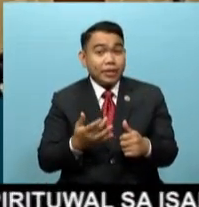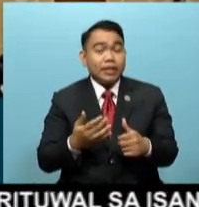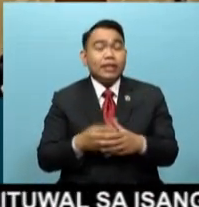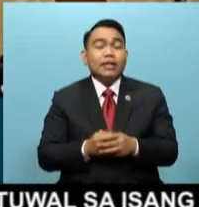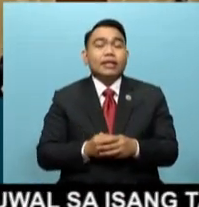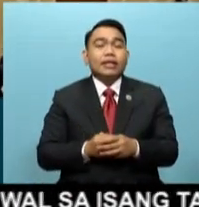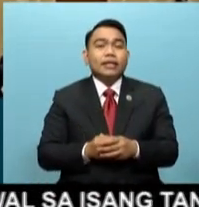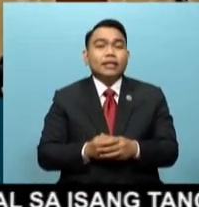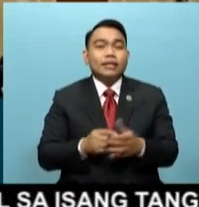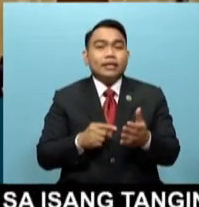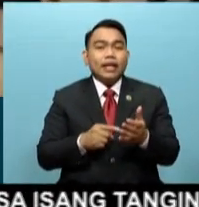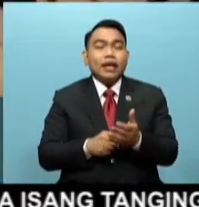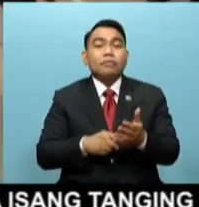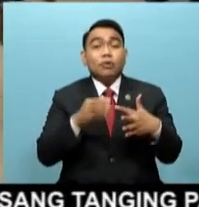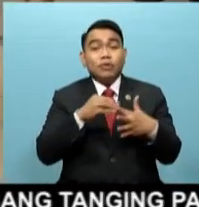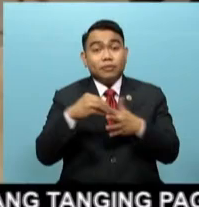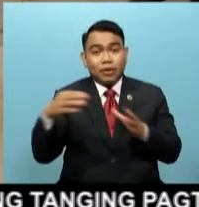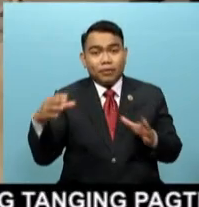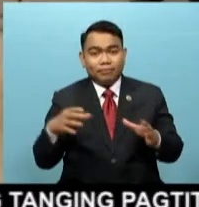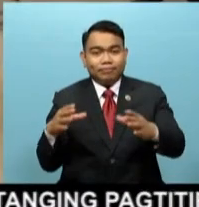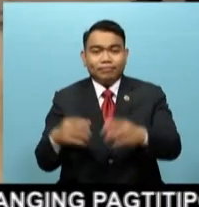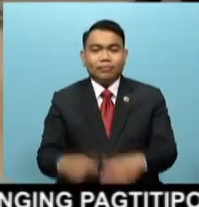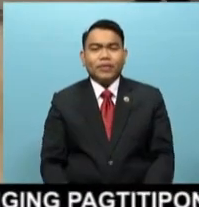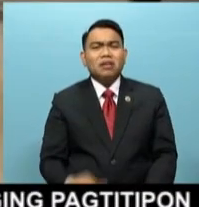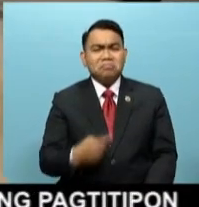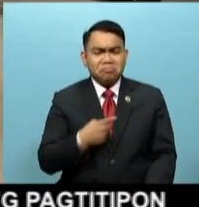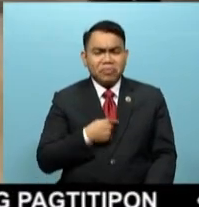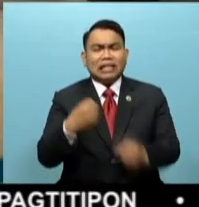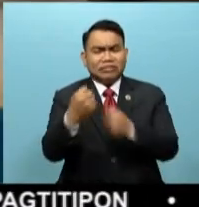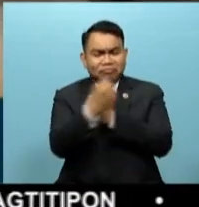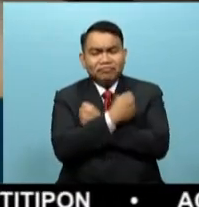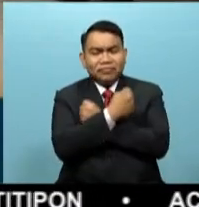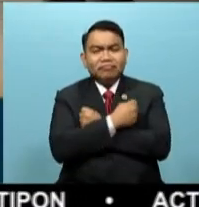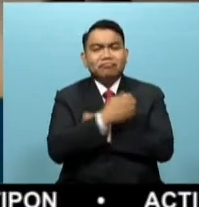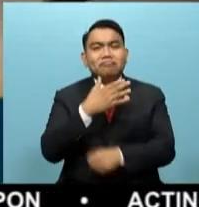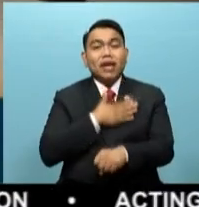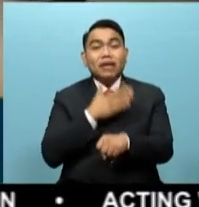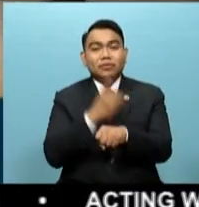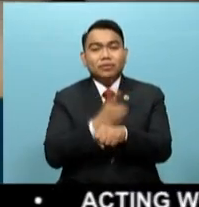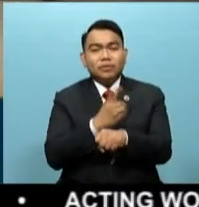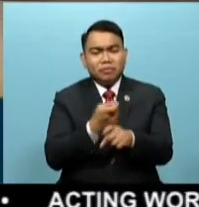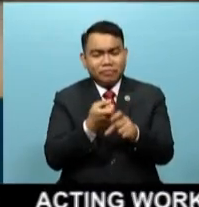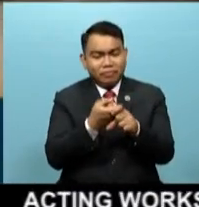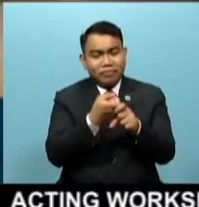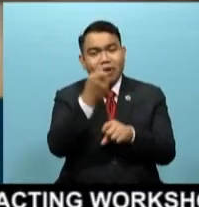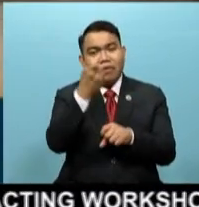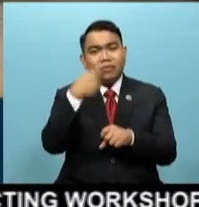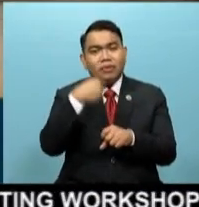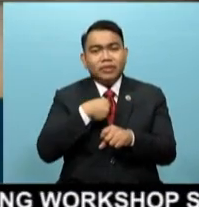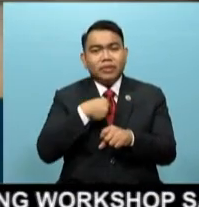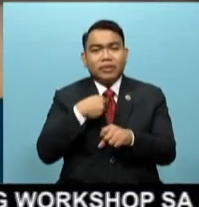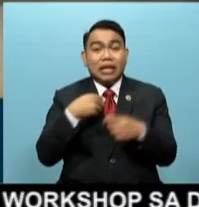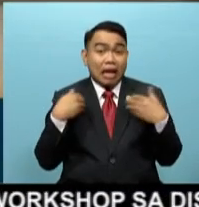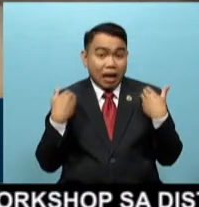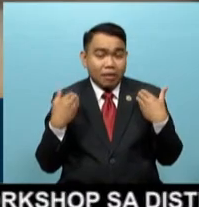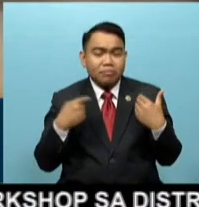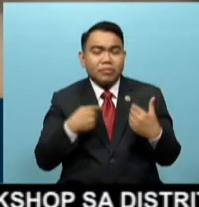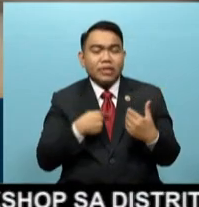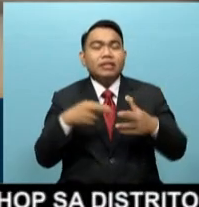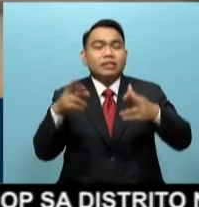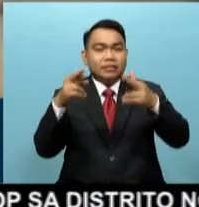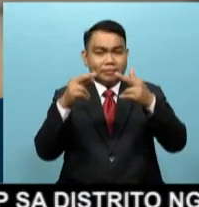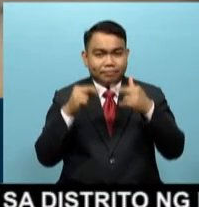kanilang pagtitipon. Mahal ko po kasi ang aking tungkulin. Mula pagkabata po ay hawak ko na ito.